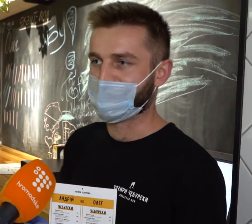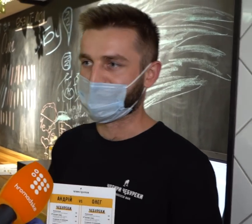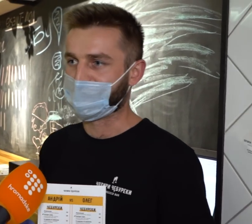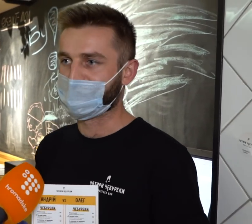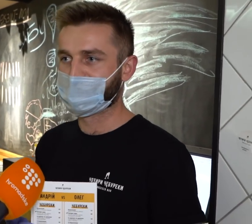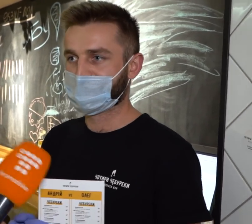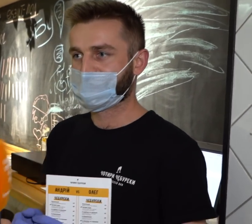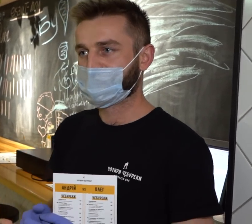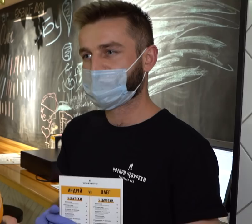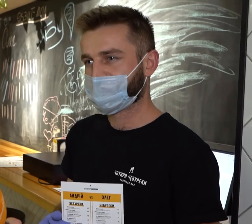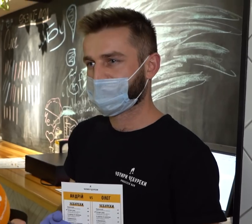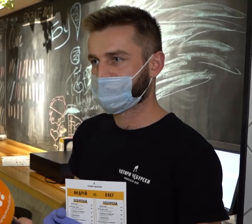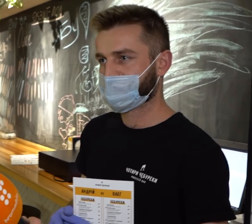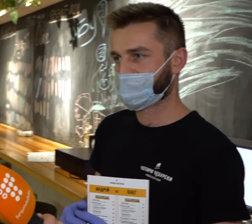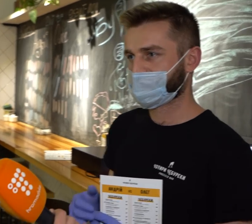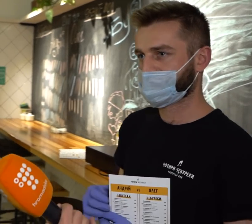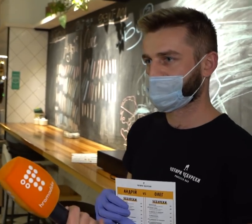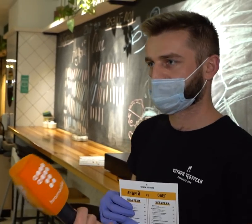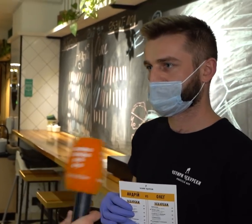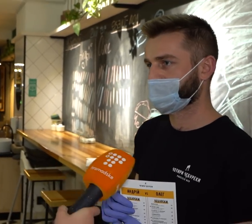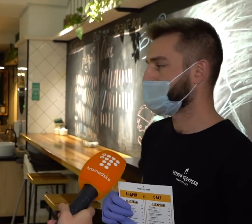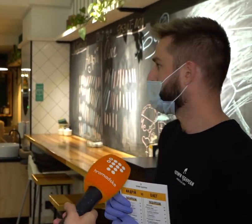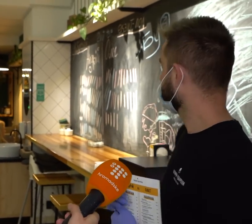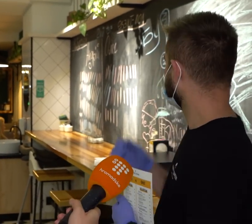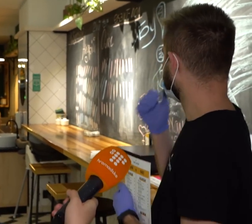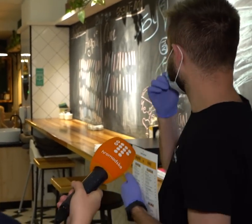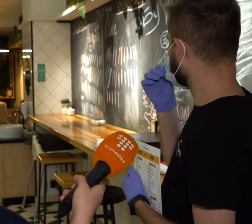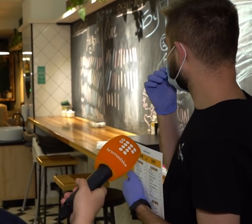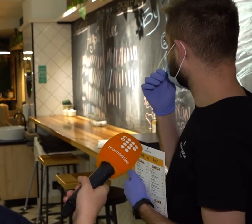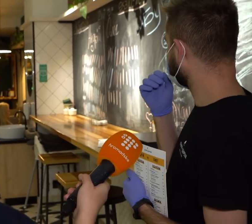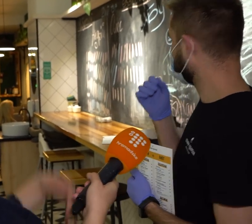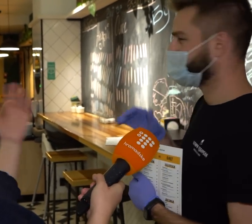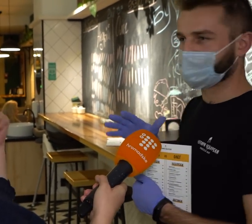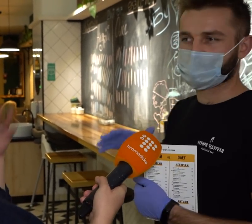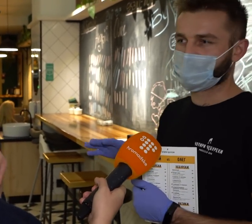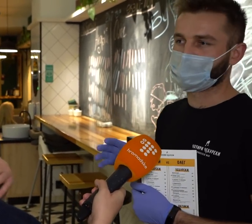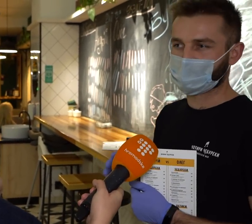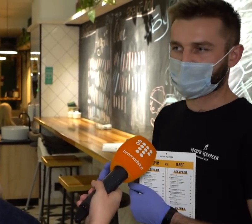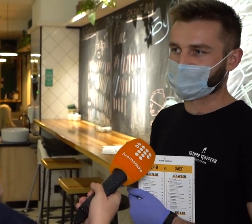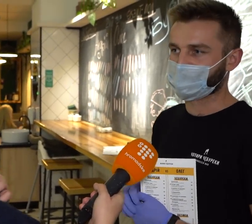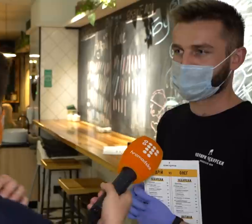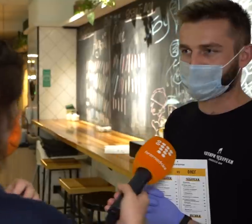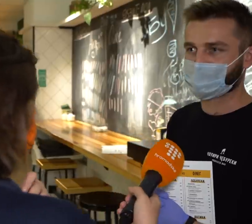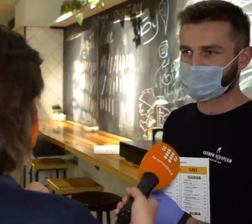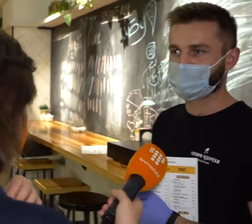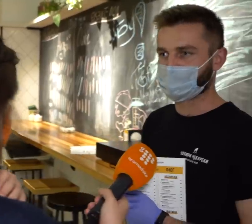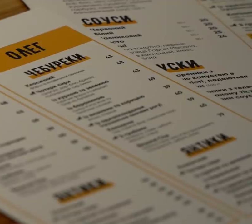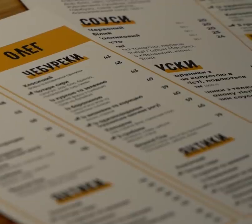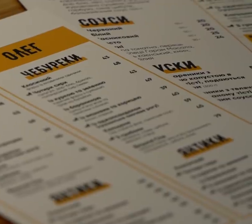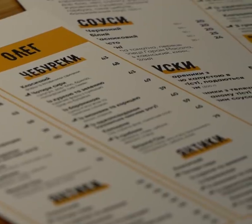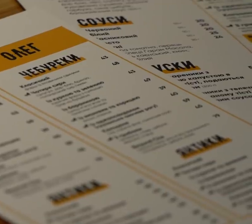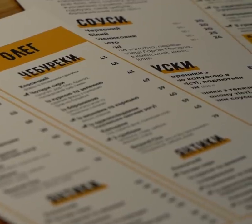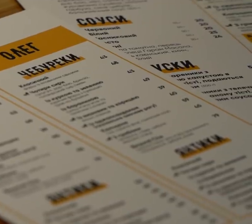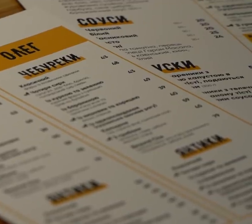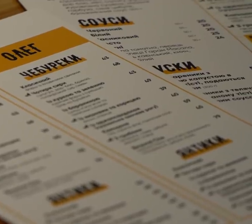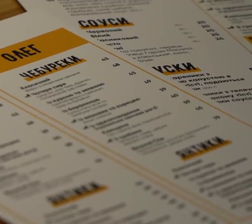лідирує Андрій. А в якийсь день було, що лідерував Олег? Ну, мабуть, десь на початках, на перших днях було